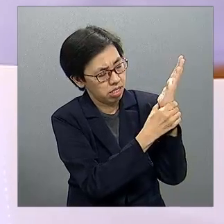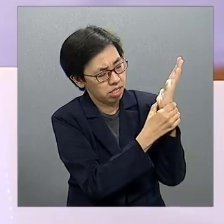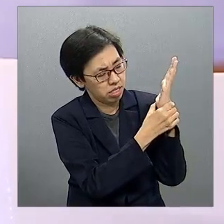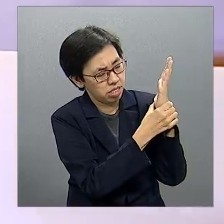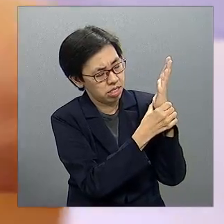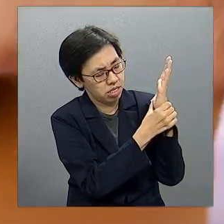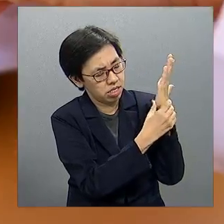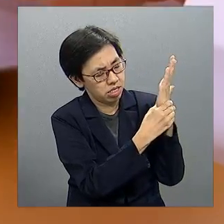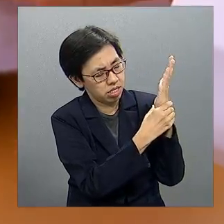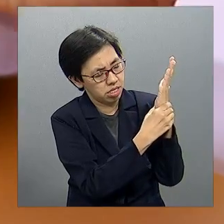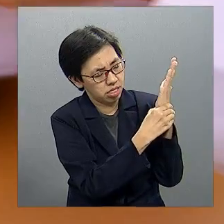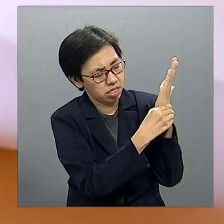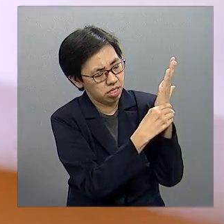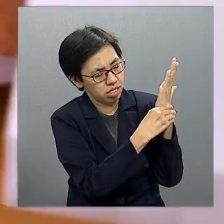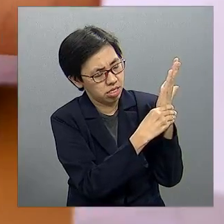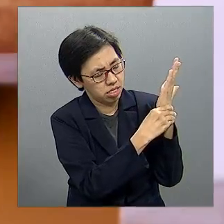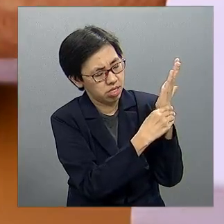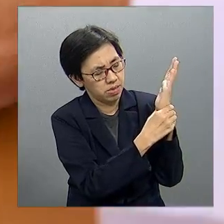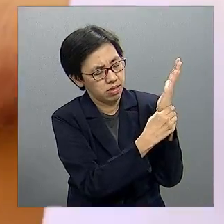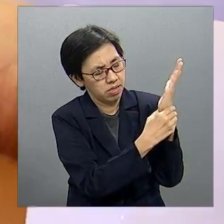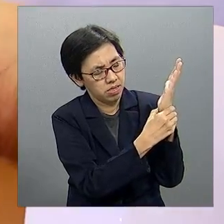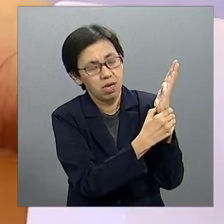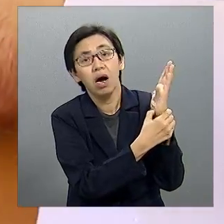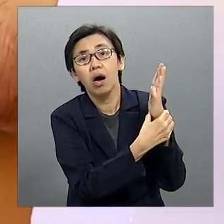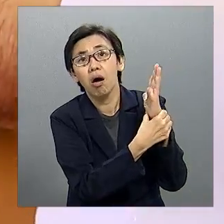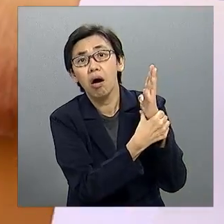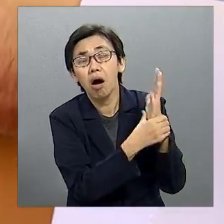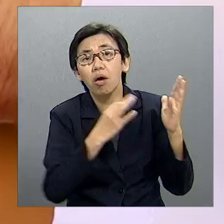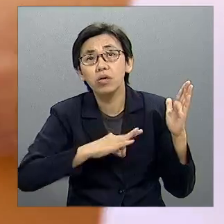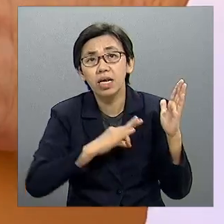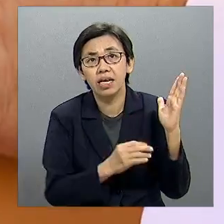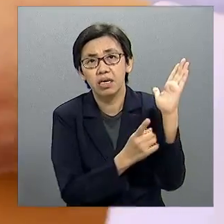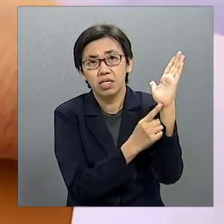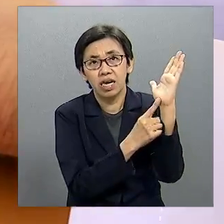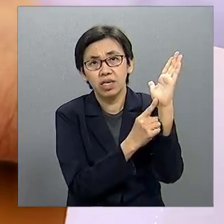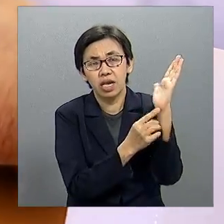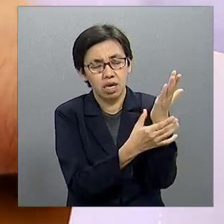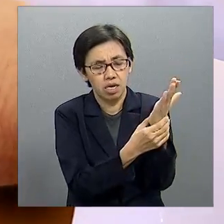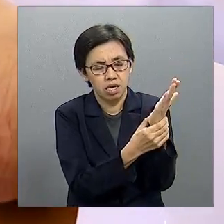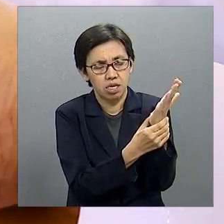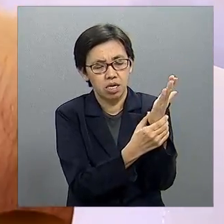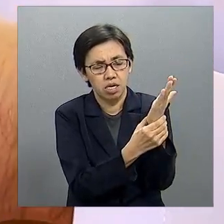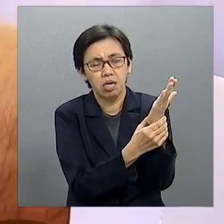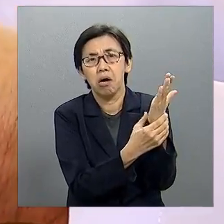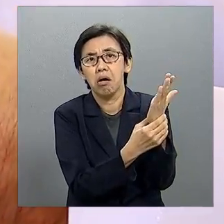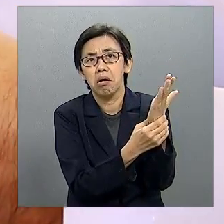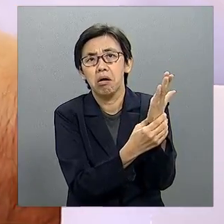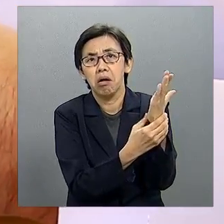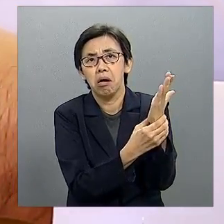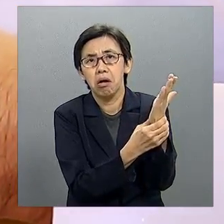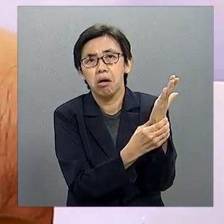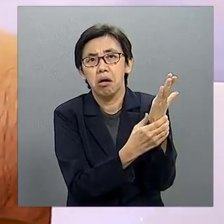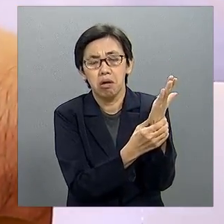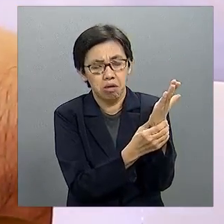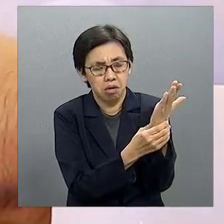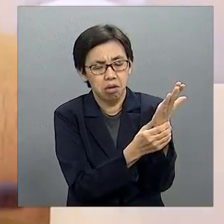มันจะรู้สึกอะไรไหมคะช่วงที่เรากด ถ้าคนที่มีพังผืดหนาๆมากขึ้นแล้วเนี่ยอาจจะมีเป็นไปได้ว่าในระหว่างกดจะมีชาเพิ่มได้